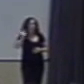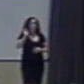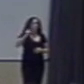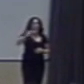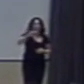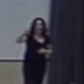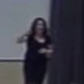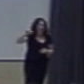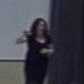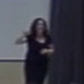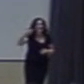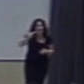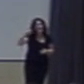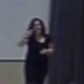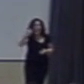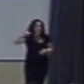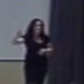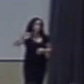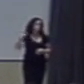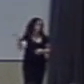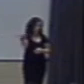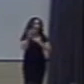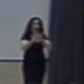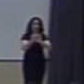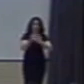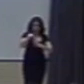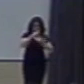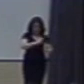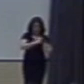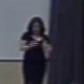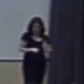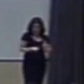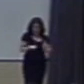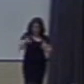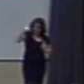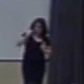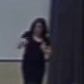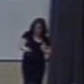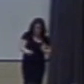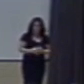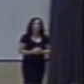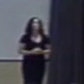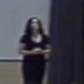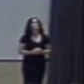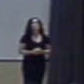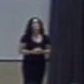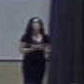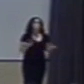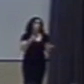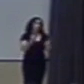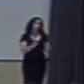bueno, i van sortir moltes d'aquestes qüestions que hem parlat ara, no? I bueno, aquesta és una